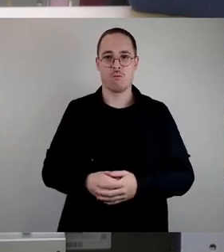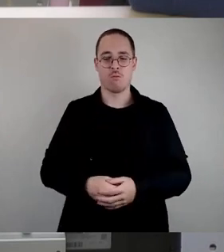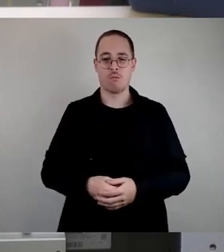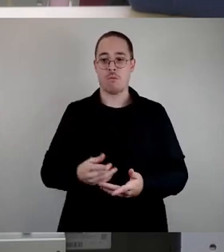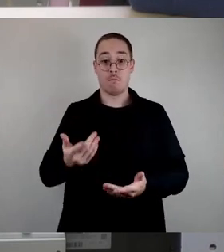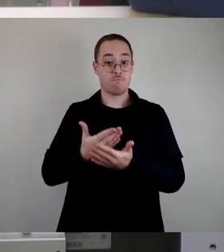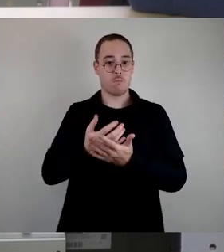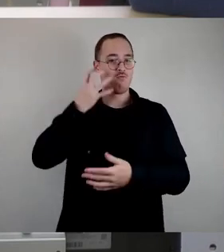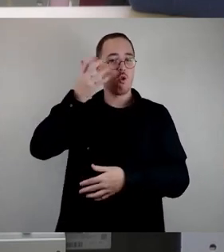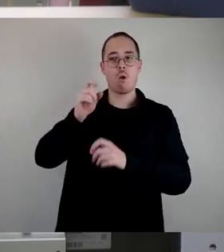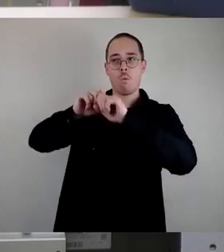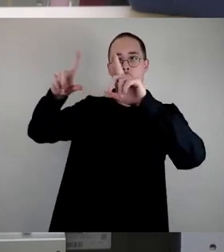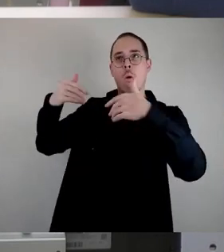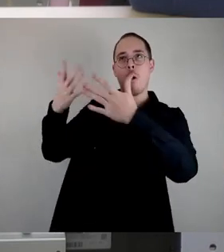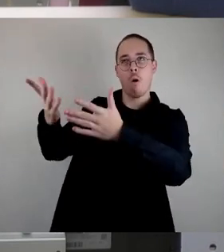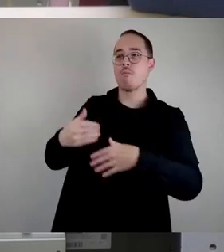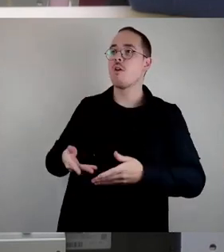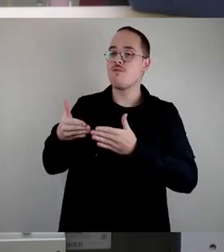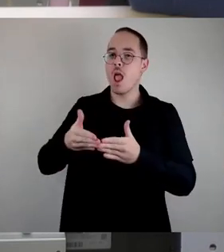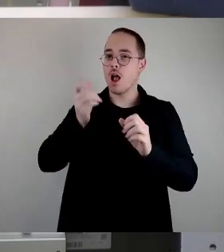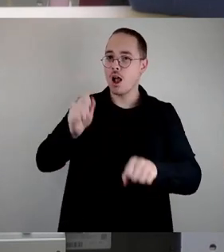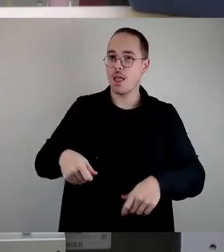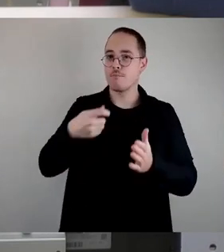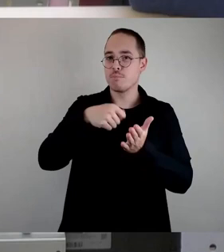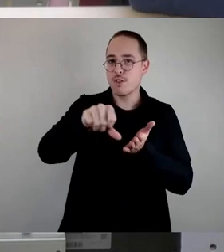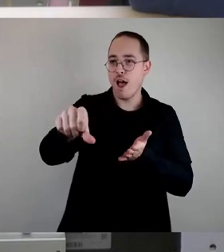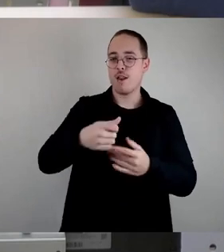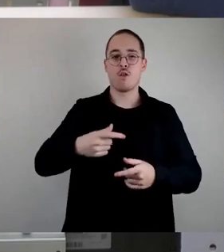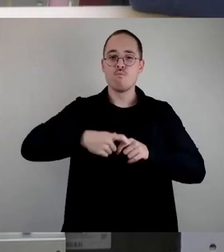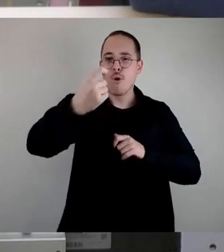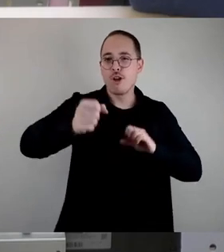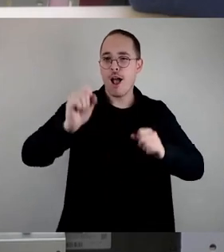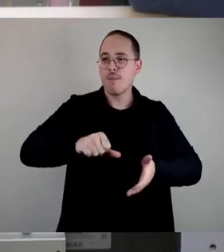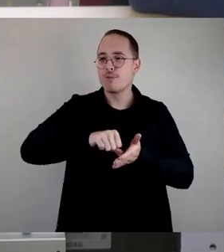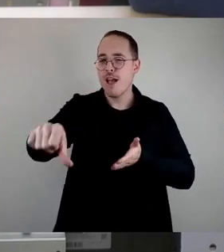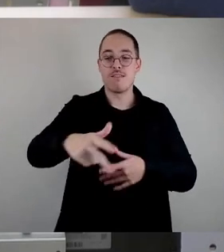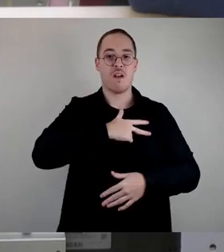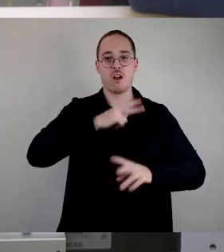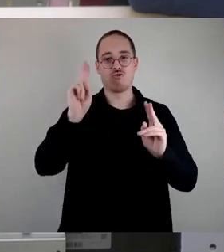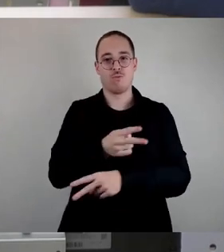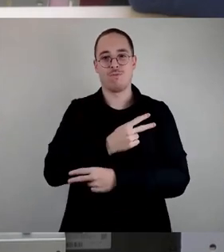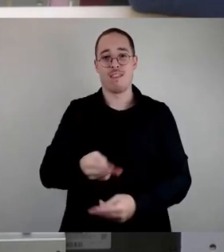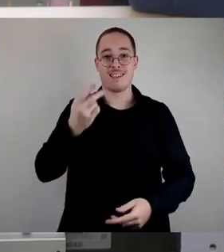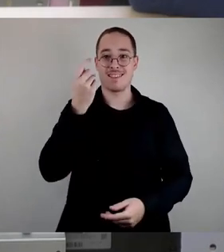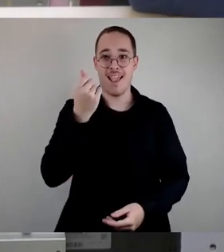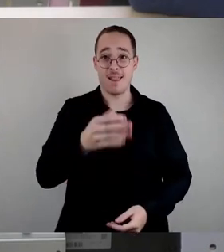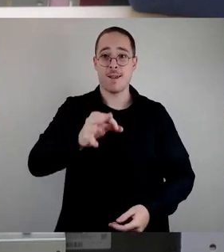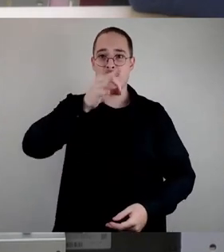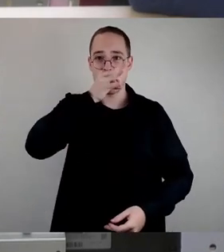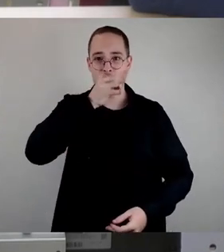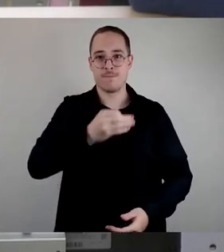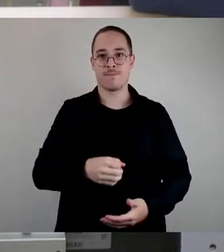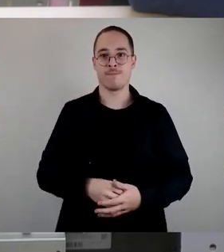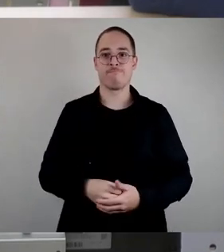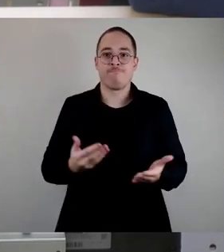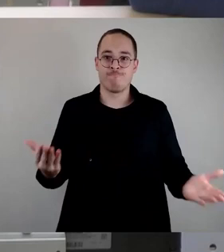zeitnah eine Brücke leisten. Was gehört zur Ehrlichkeit? Wir haben weder für das eine noch für das andere Geld. Und zum anderen ist es so,